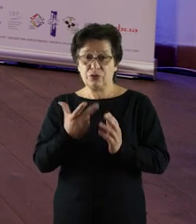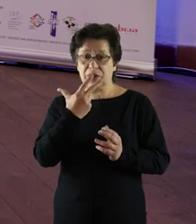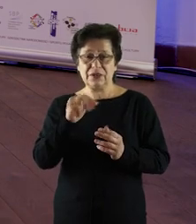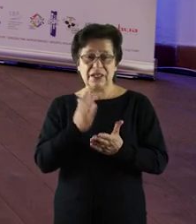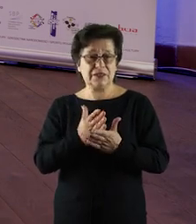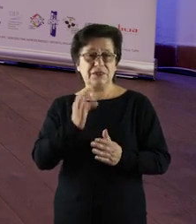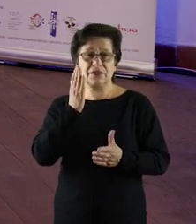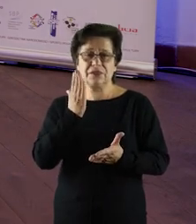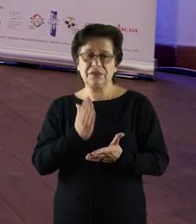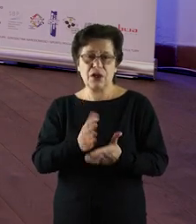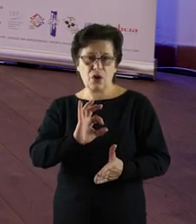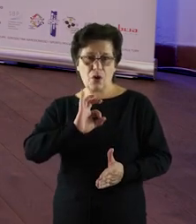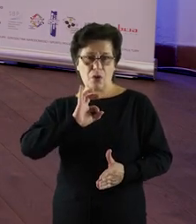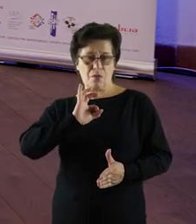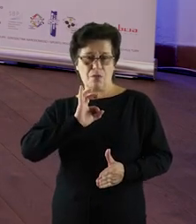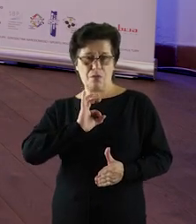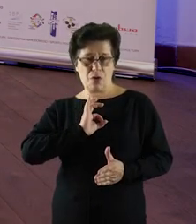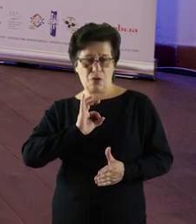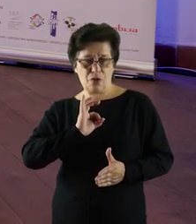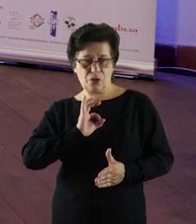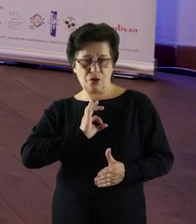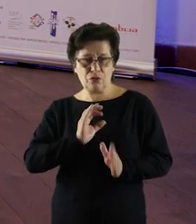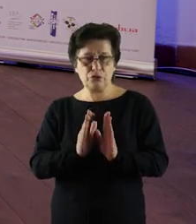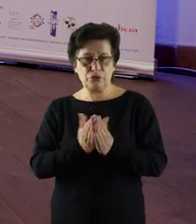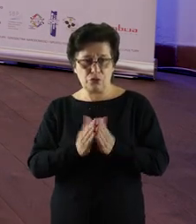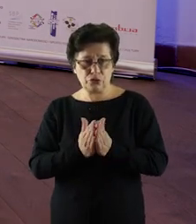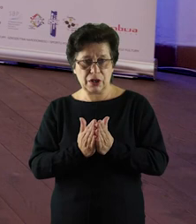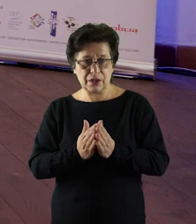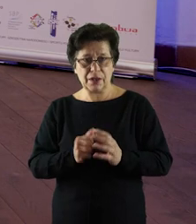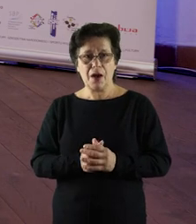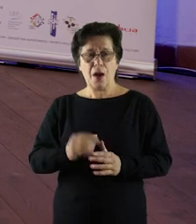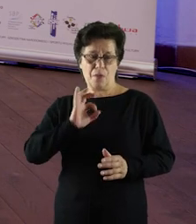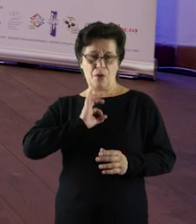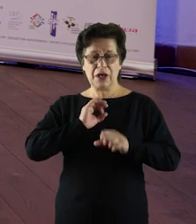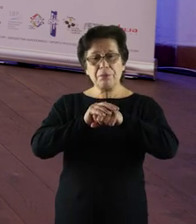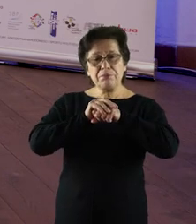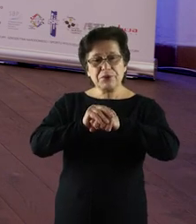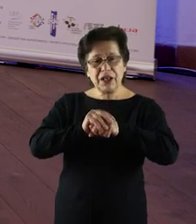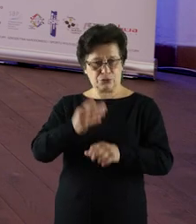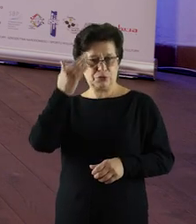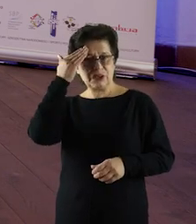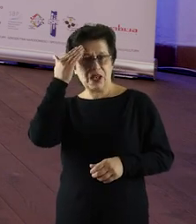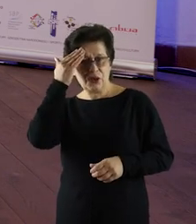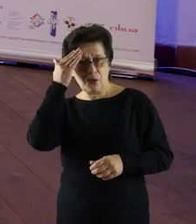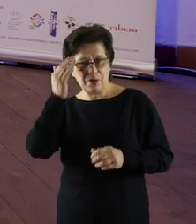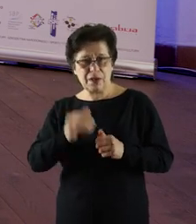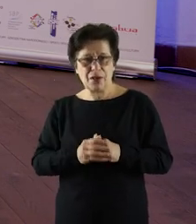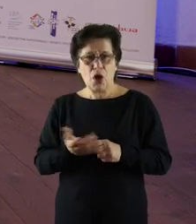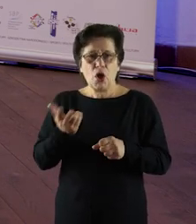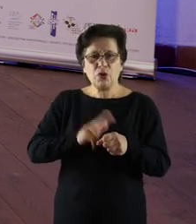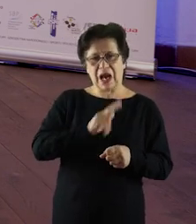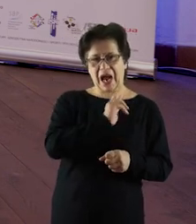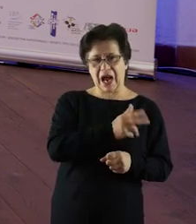jest książką kilkorga przyjaciół pisarzy, moich fantastycznych znajomych, z których